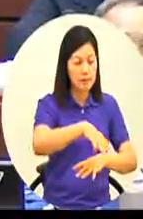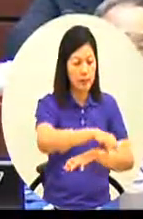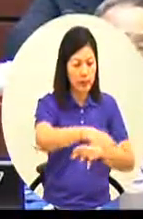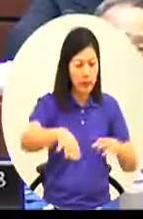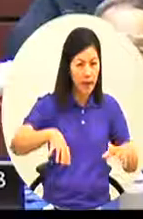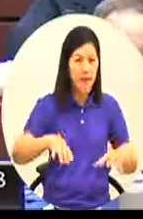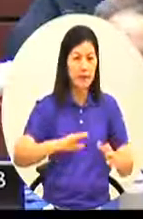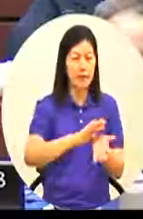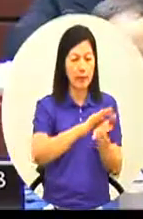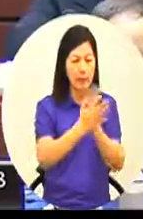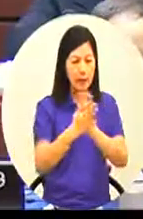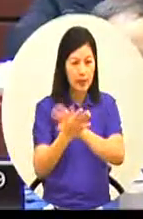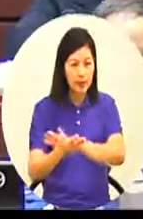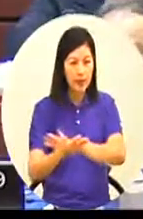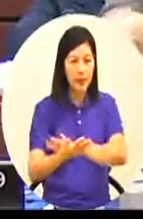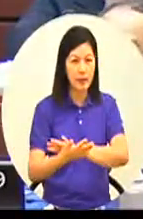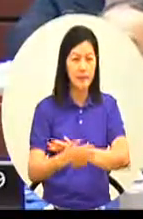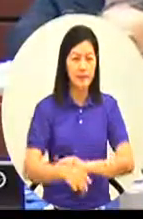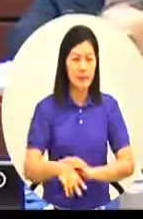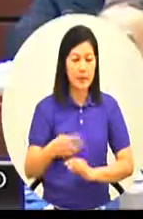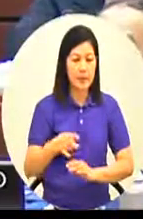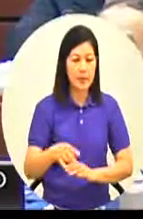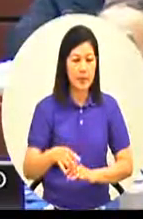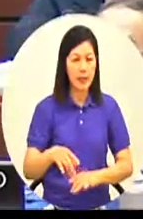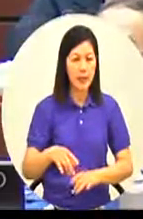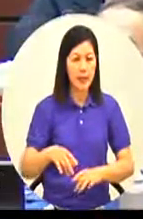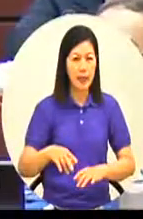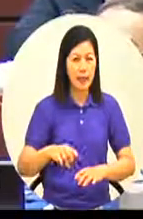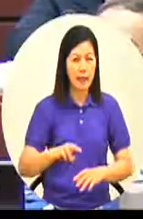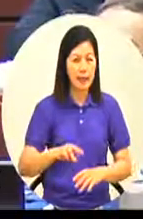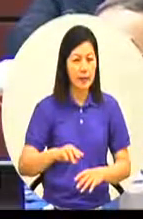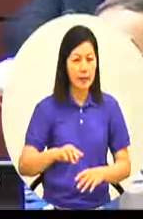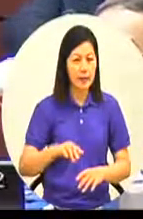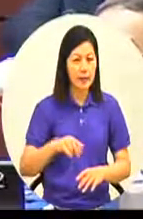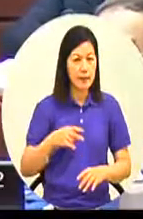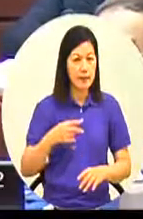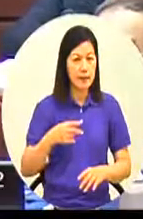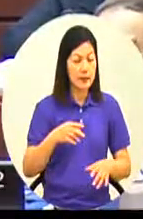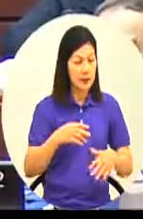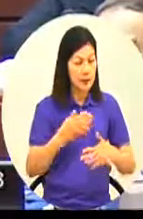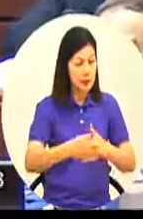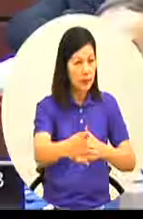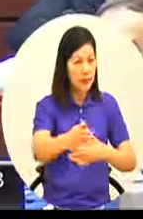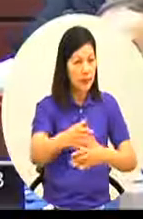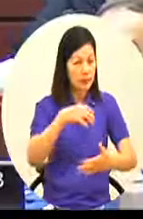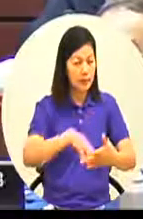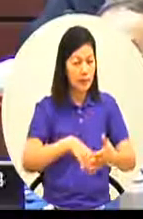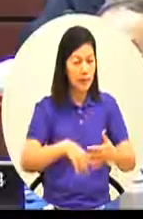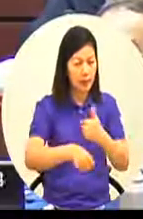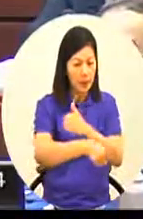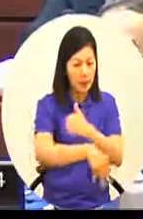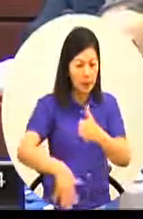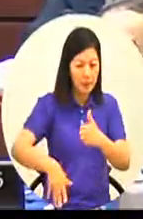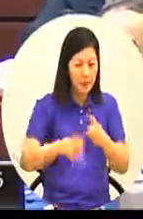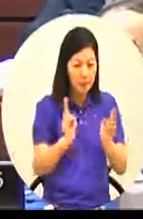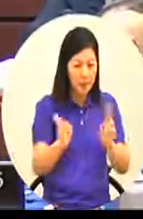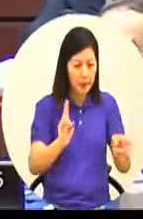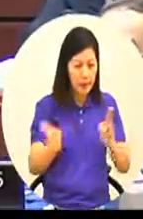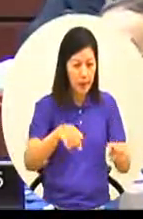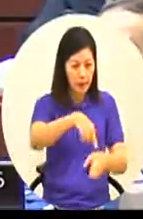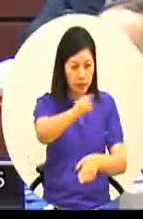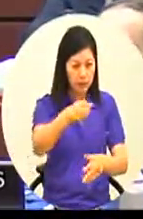那范围在这里，另外有一个机制是，我刚刚讲过，其实在这过程里面，我们各局处都有派人参与，所以在这里